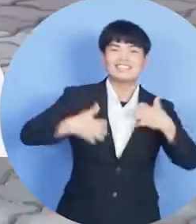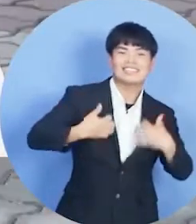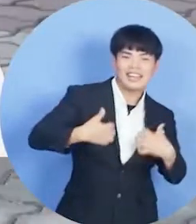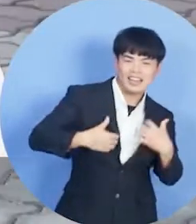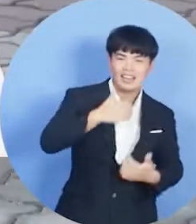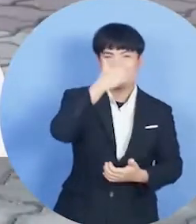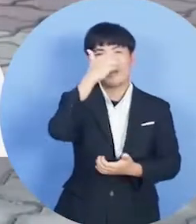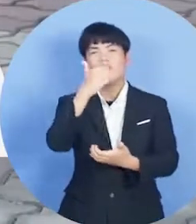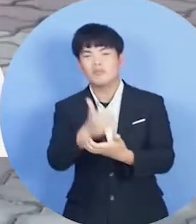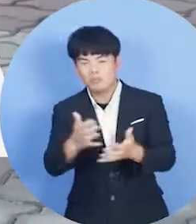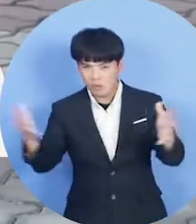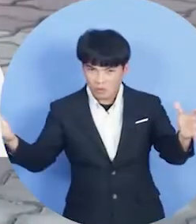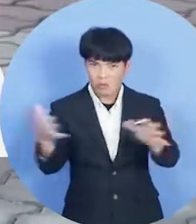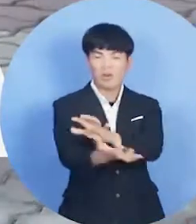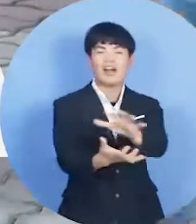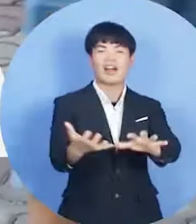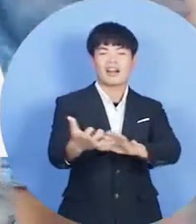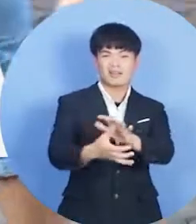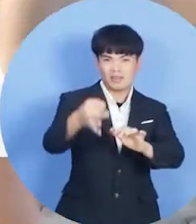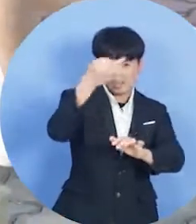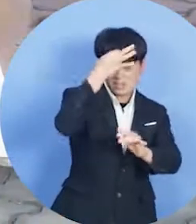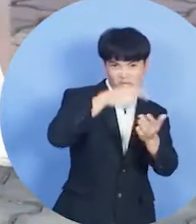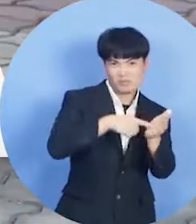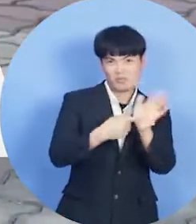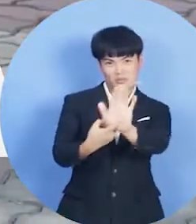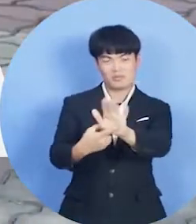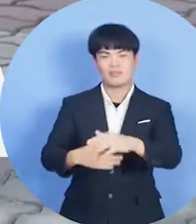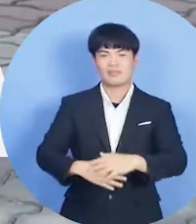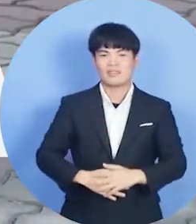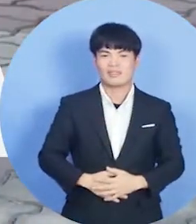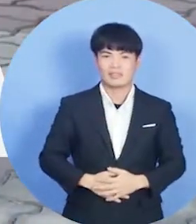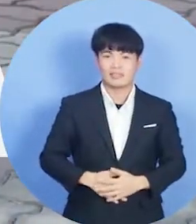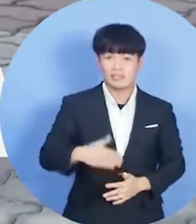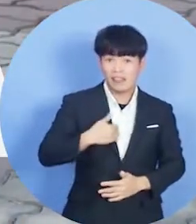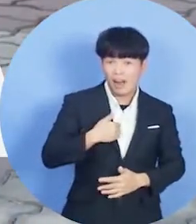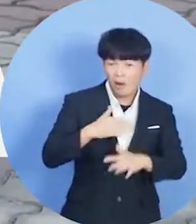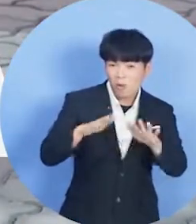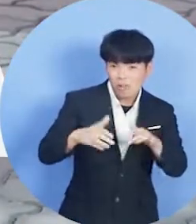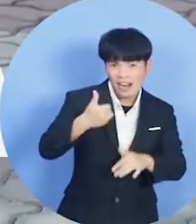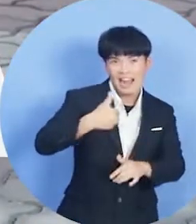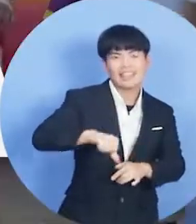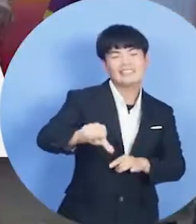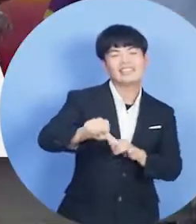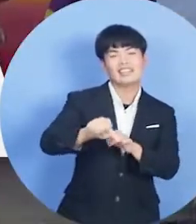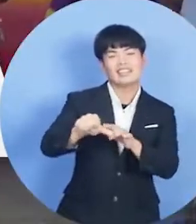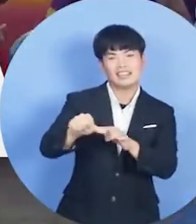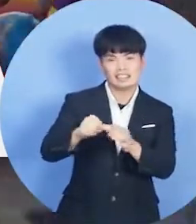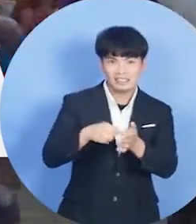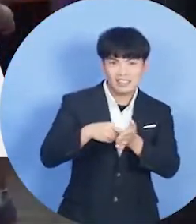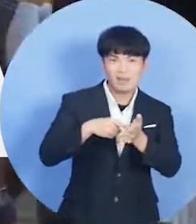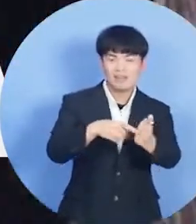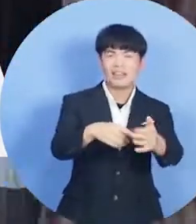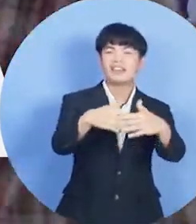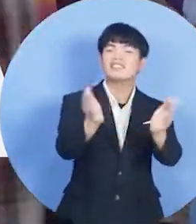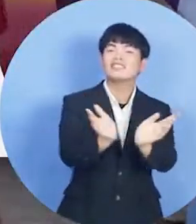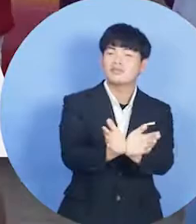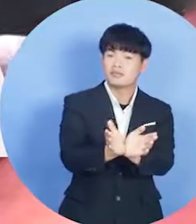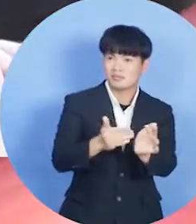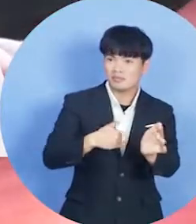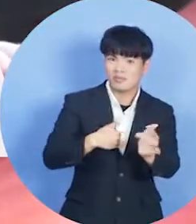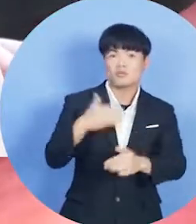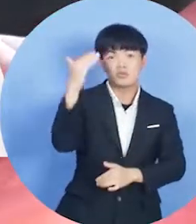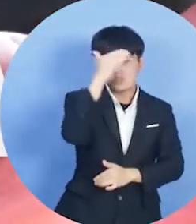오늘 저 아들이랑 저희 참가팀 흥타령에 참가도 하고 구경도 하러 왔습니다. 네, 사람도 많고